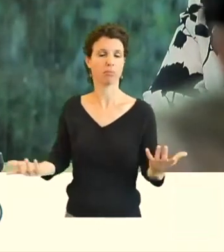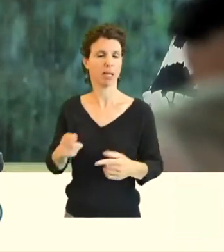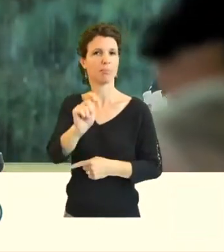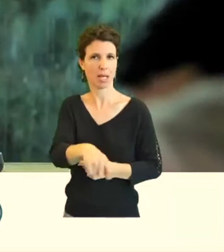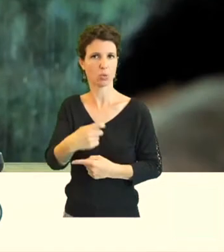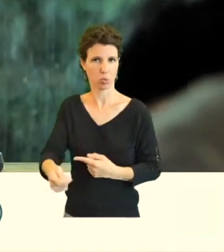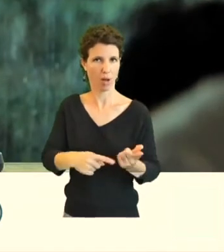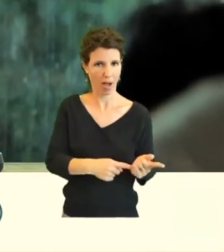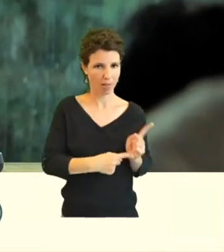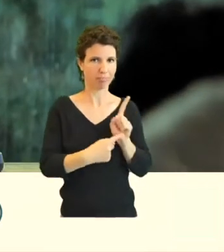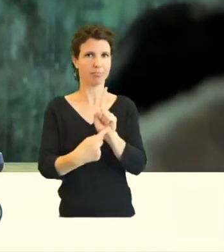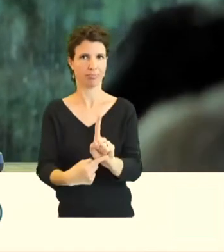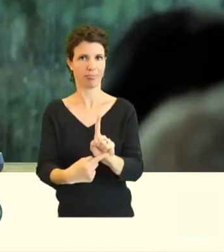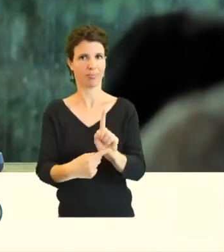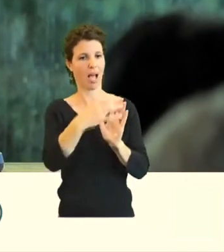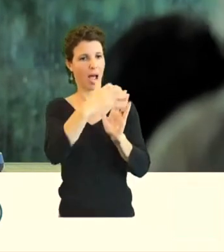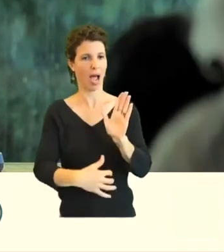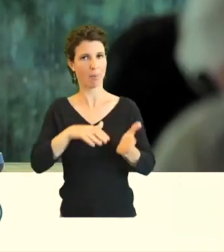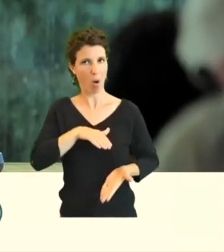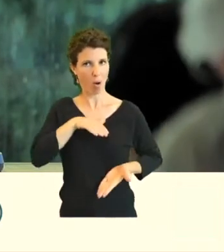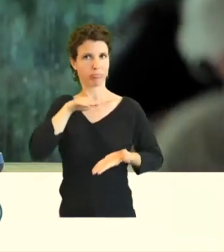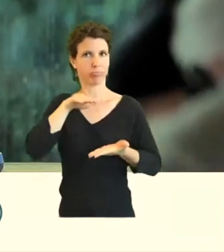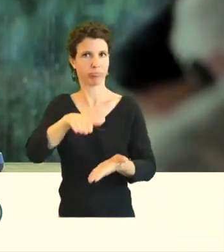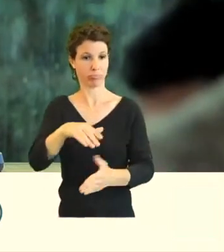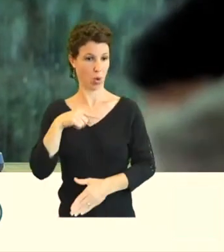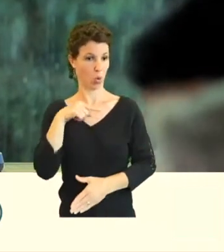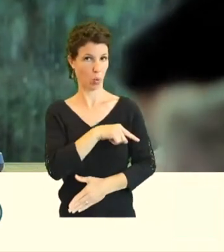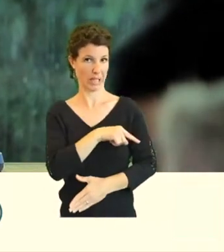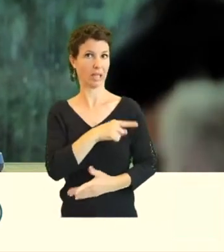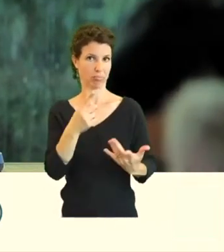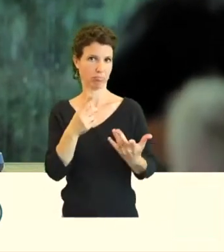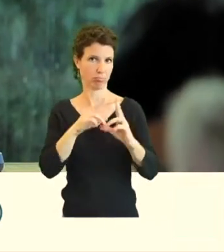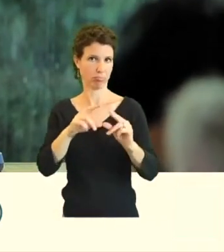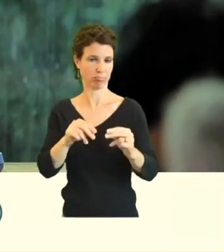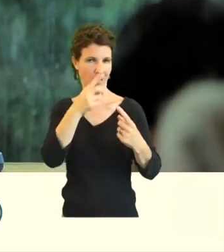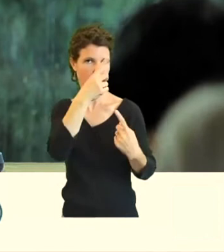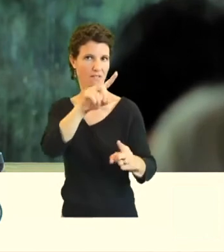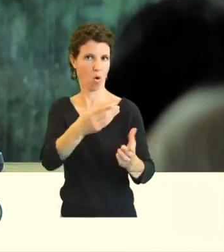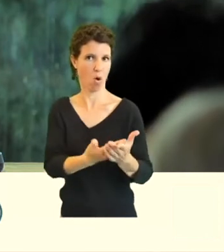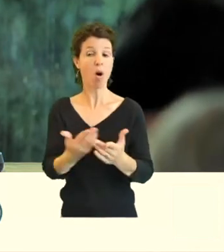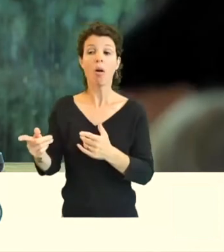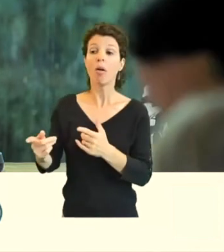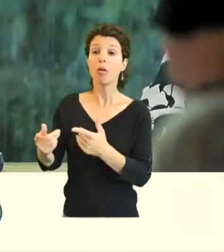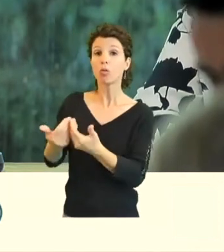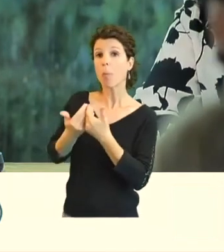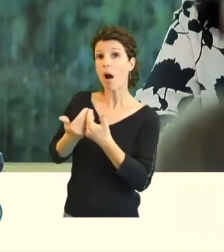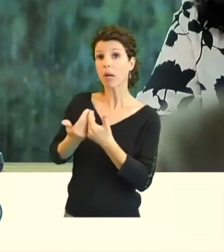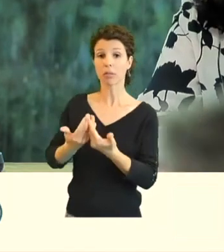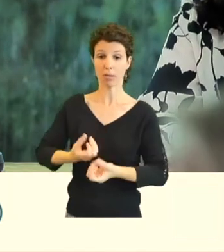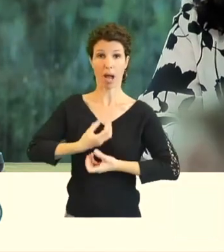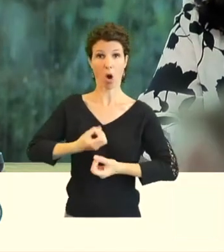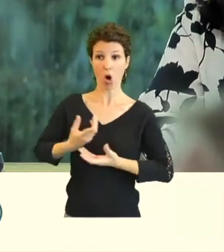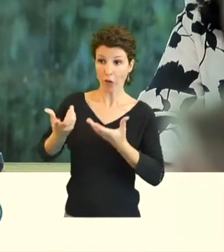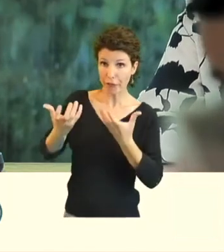rapporteur, évidemment, est là pour défendre le rapport. Vous demandez la parole, je vous la donne. Il y a un échange